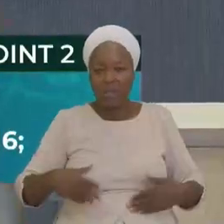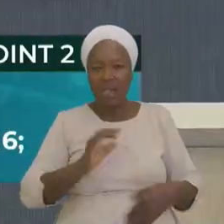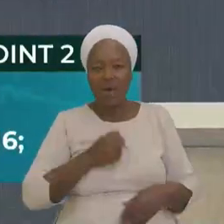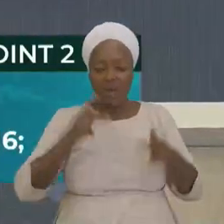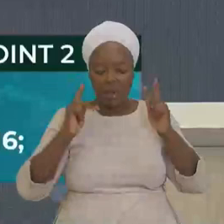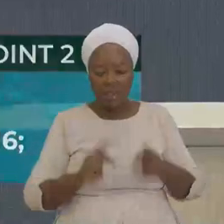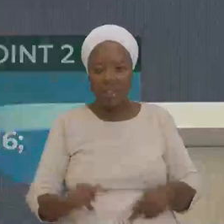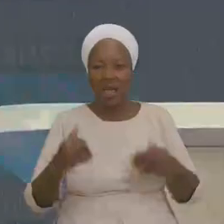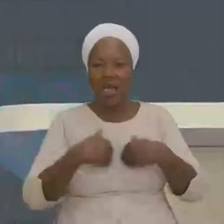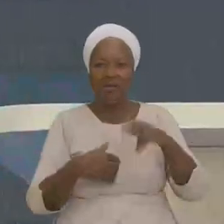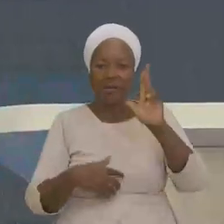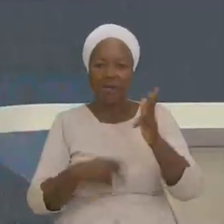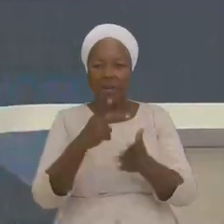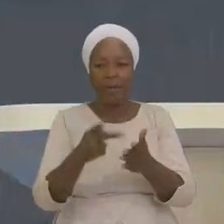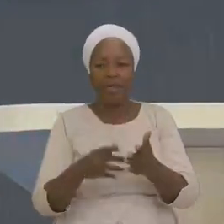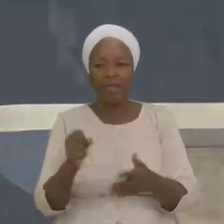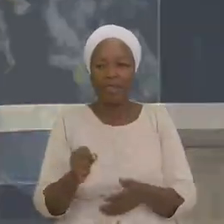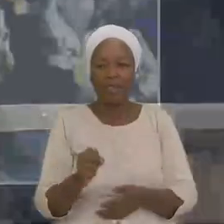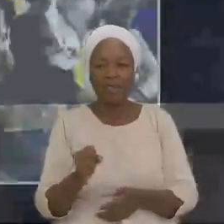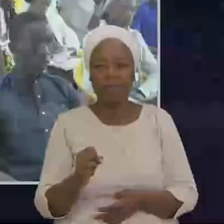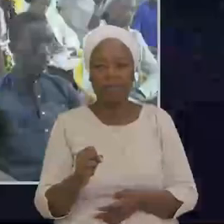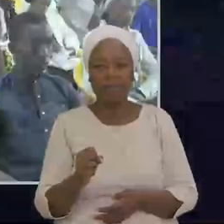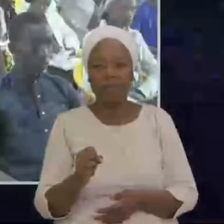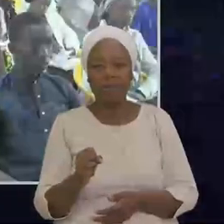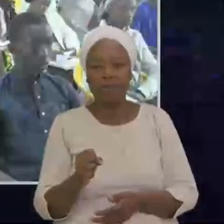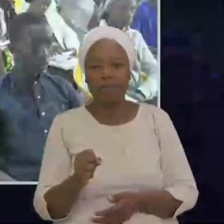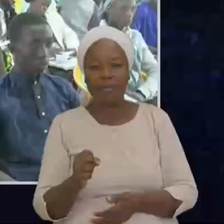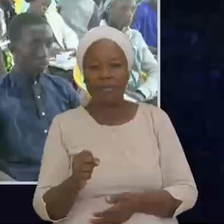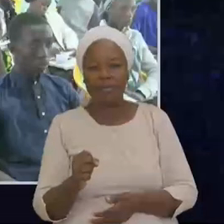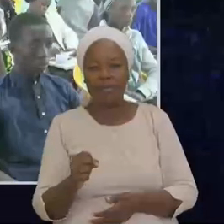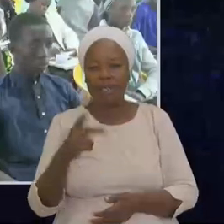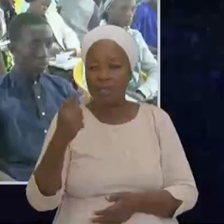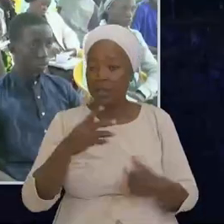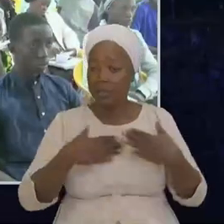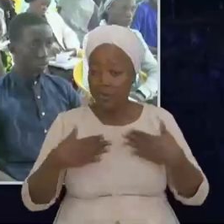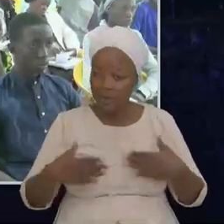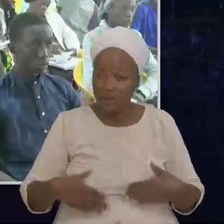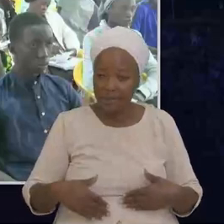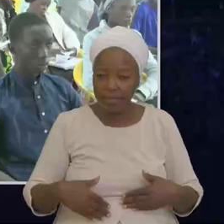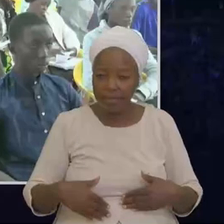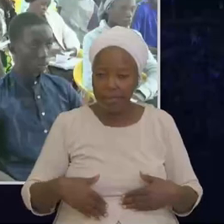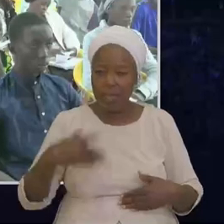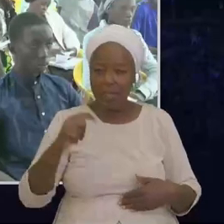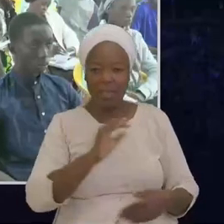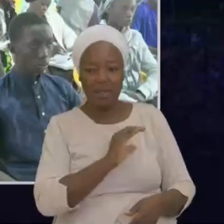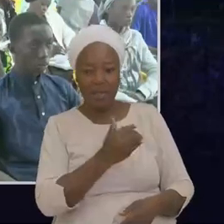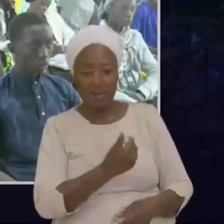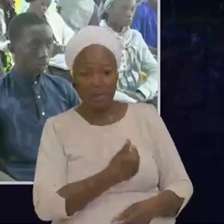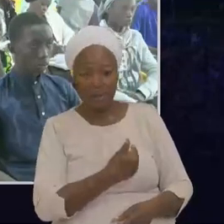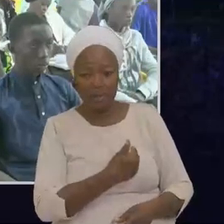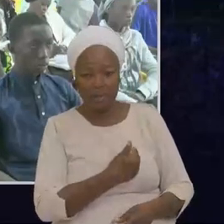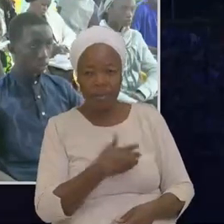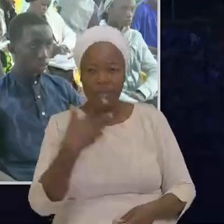Notre vie, notre corps, notre personnalité a également trois parties. Le